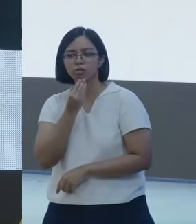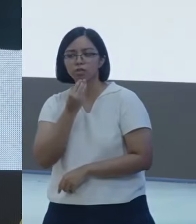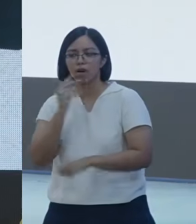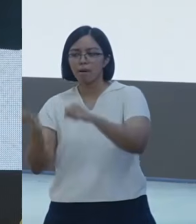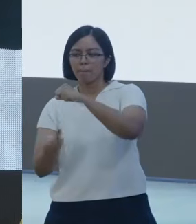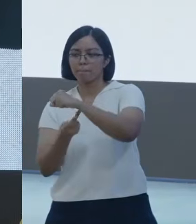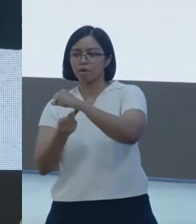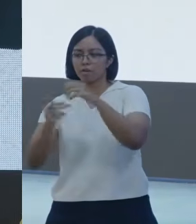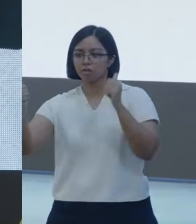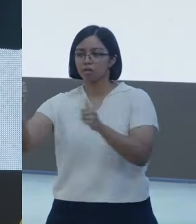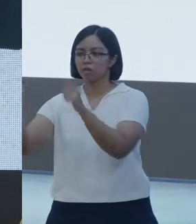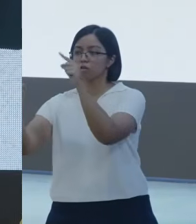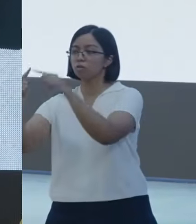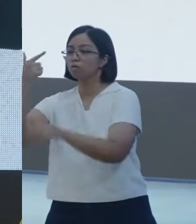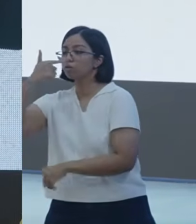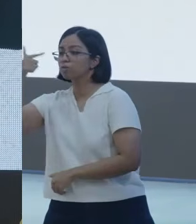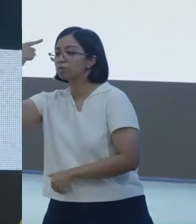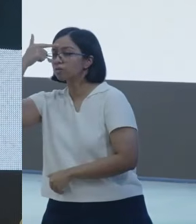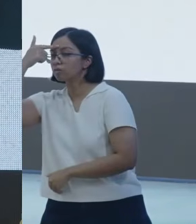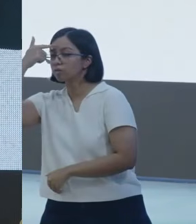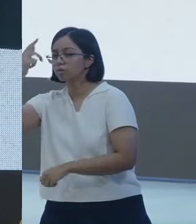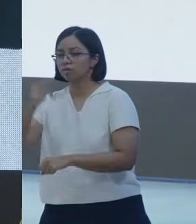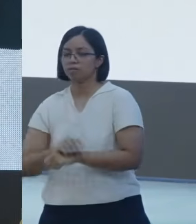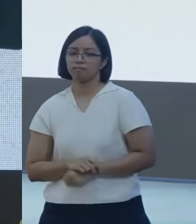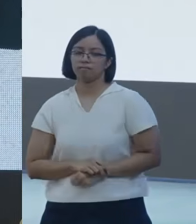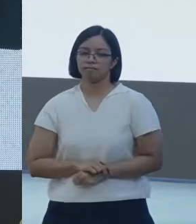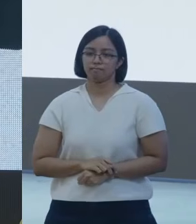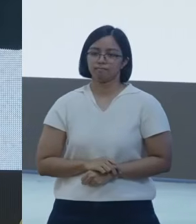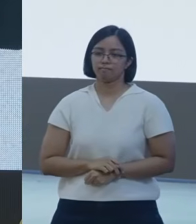Gentiles. Si Peter at si Paul.